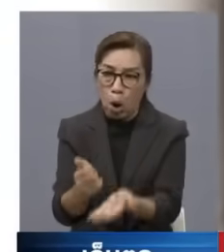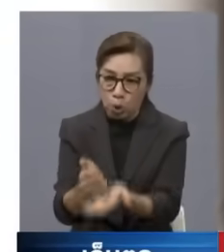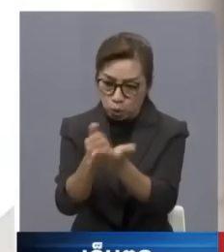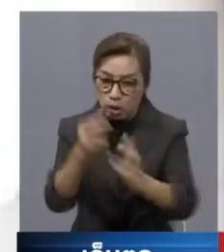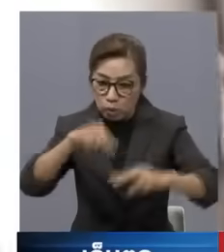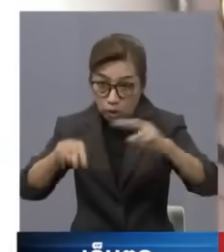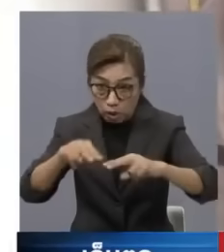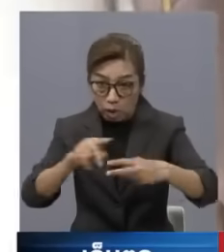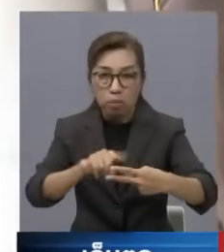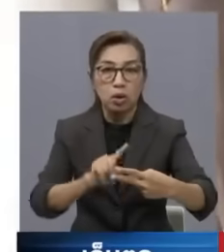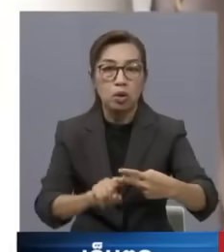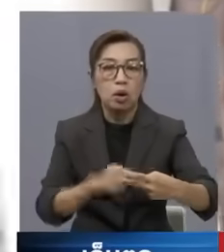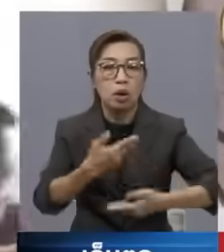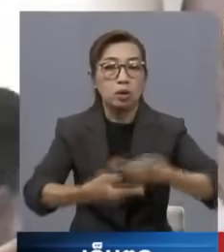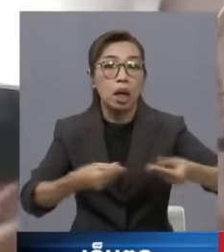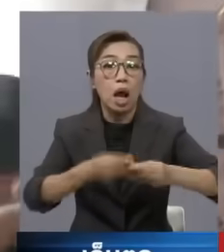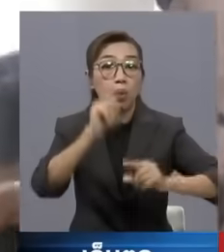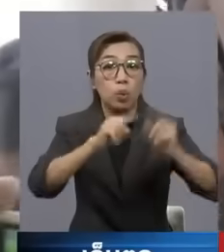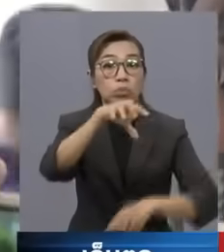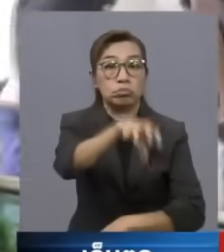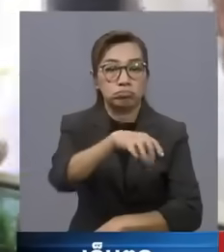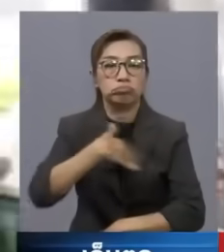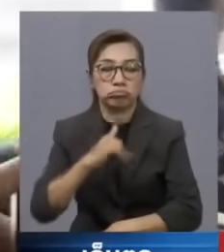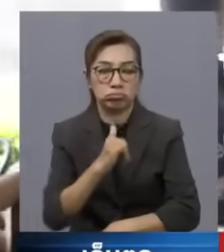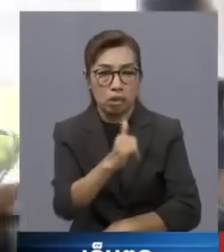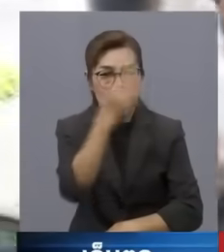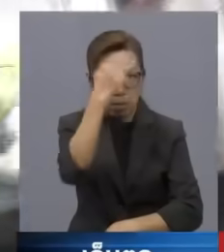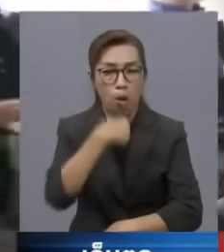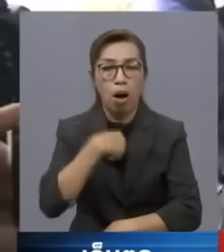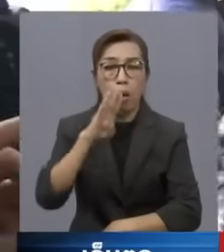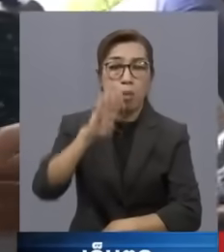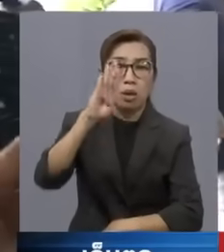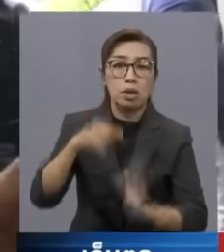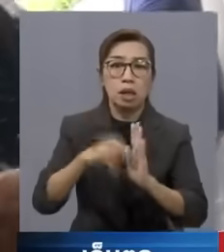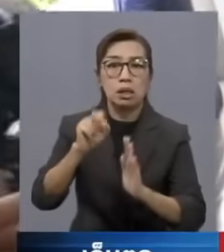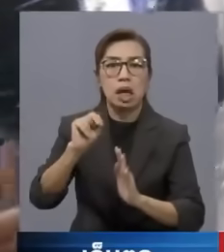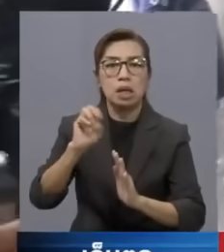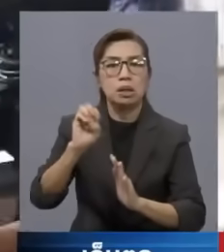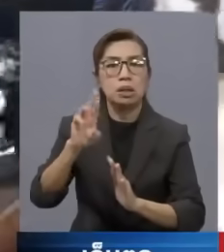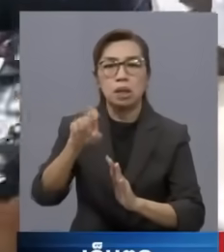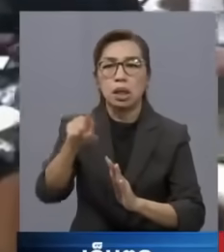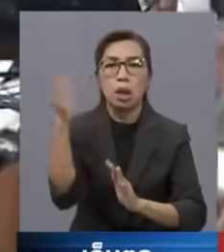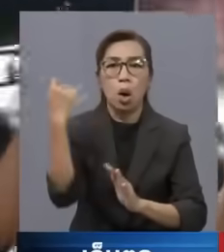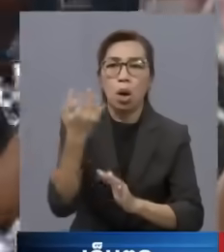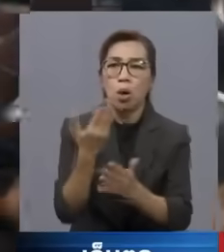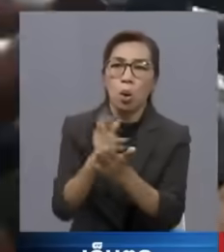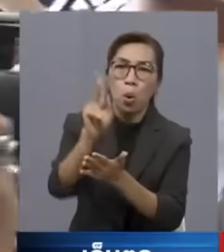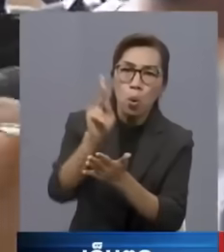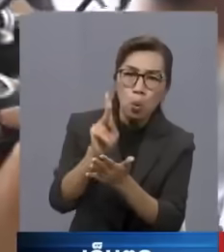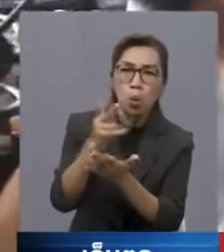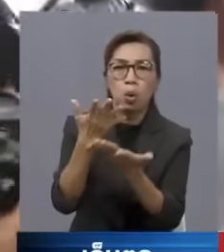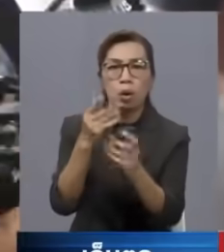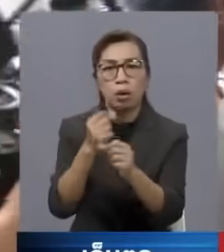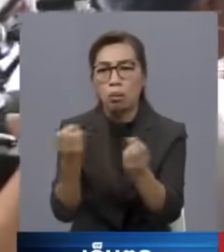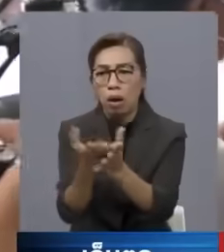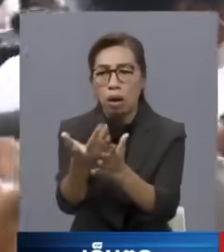หลักทรัพย์ด้วยนะครับในมุมนึงเขาก็บอกว่าเขาเป็นผู้เสียหายเหมือนกันเขาก็ถือหุ้นแสนสิริด้วยจากเรื่องของการกู้ยืมเงินการซื้อขายให้กู้แล้วก็มี